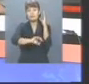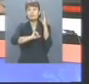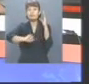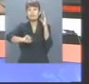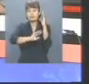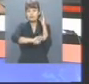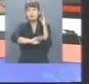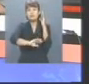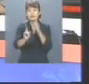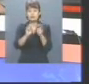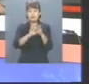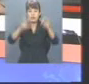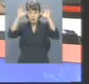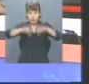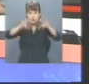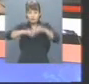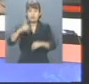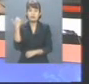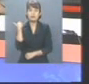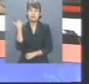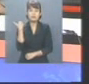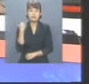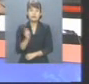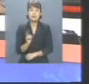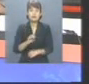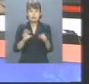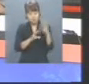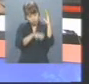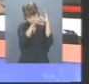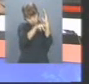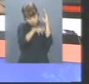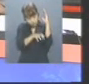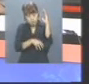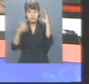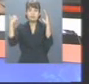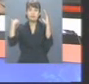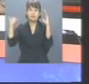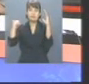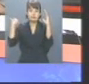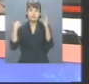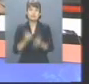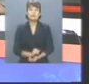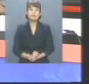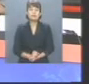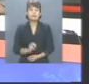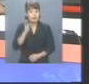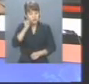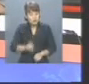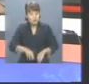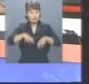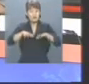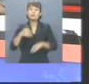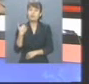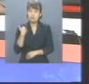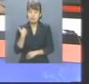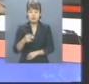ให้มีฝนตกหนักแล้วก็บางแห่งนั้นมีฝนตกหนักอย่างมากนะคะแล้วก็จะทำให้เกิดน้ำท่วมฉับพลันและน้ำป่าไหลหลาก